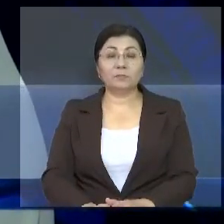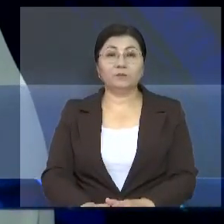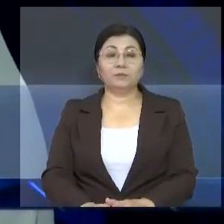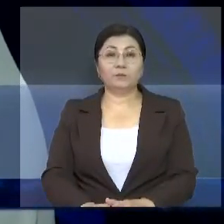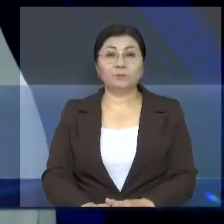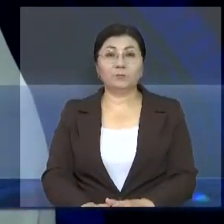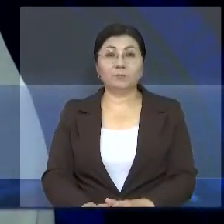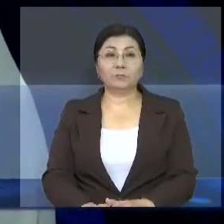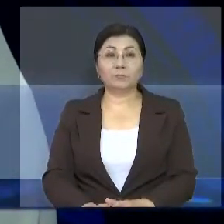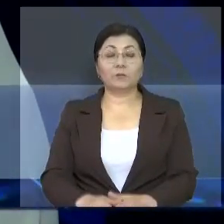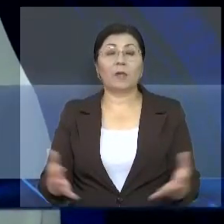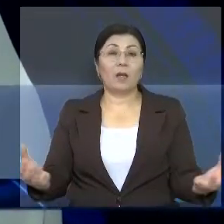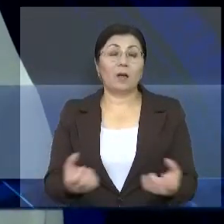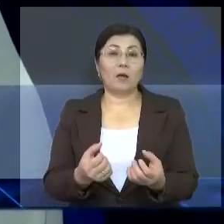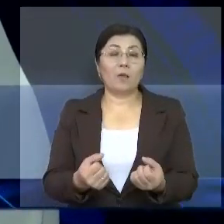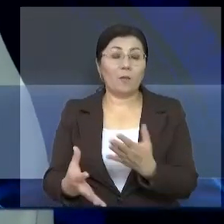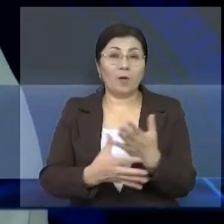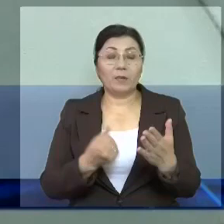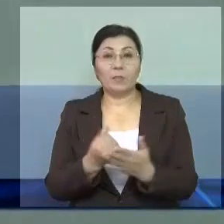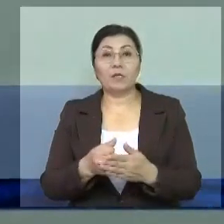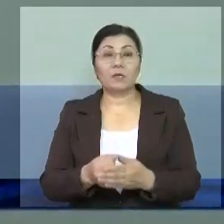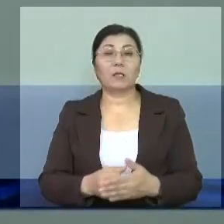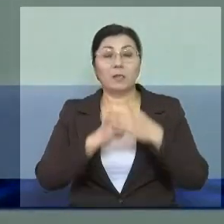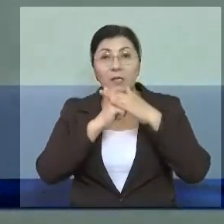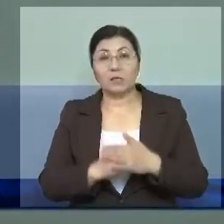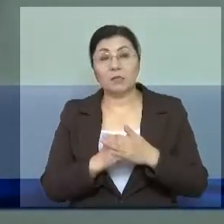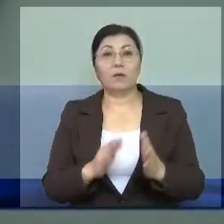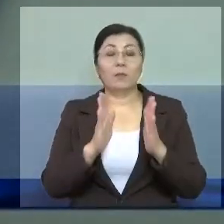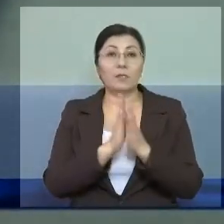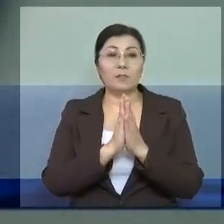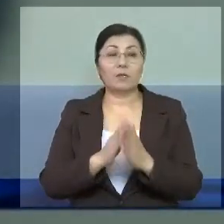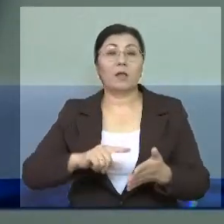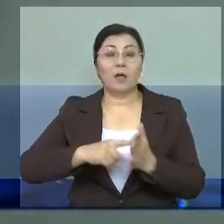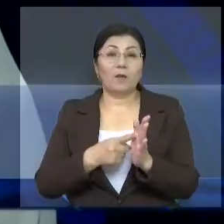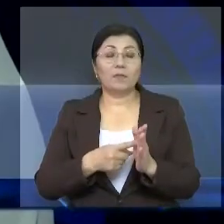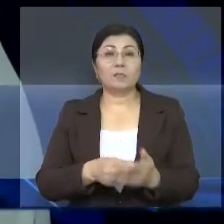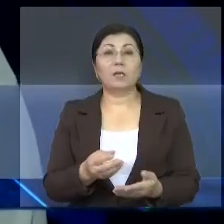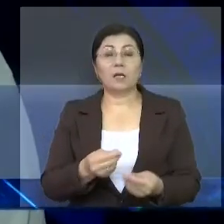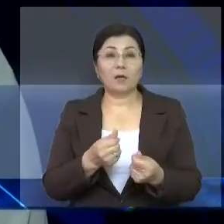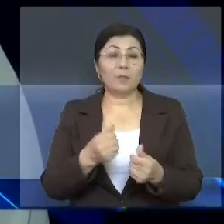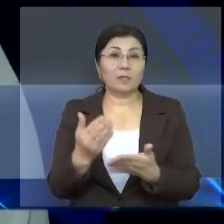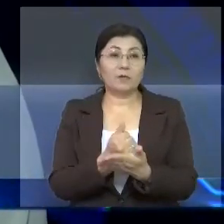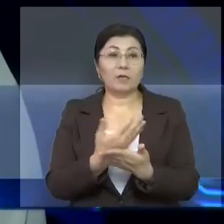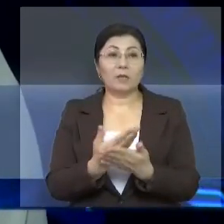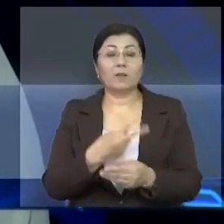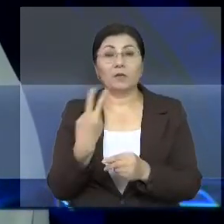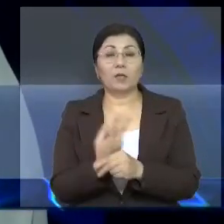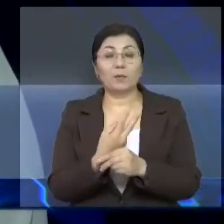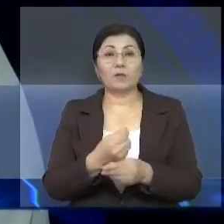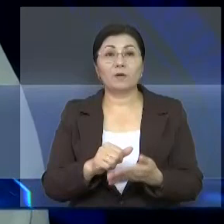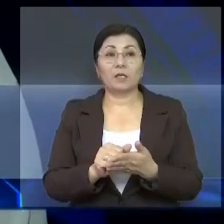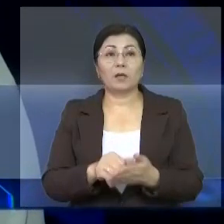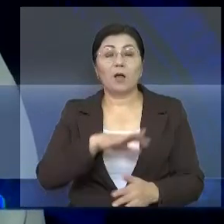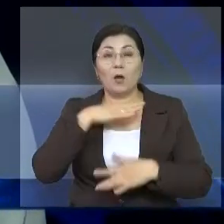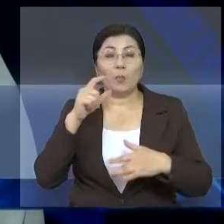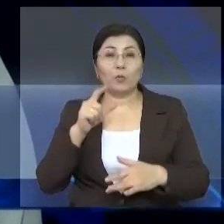ситуации похищают и заставляют попрошайничать в целях заработка. Также еще одно из направлений – это документирование людей, то есть очень